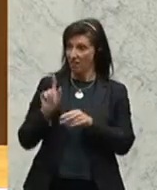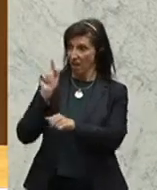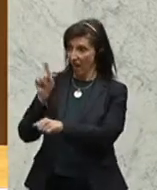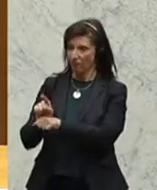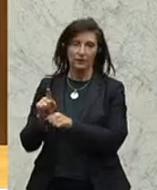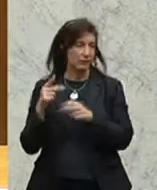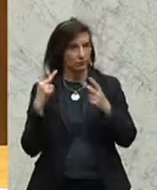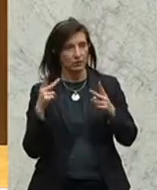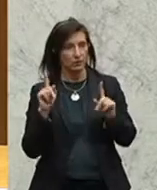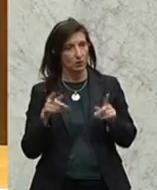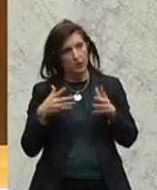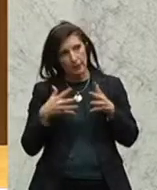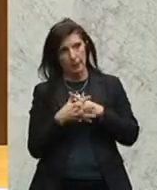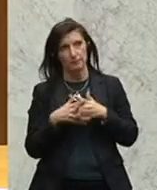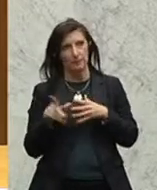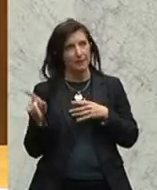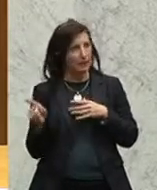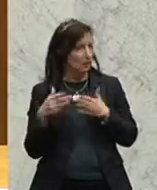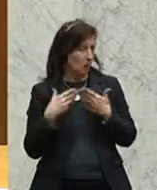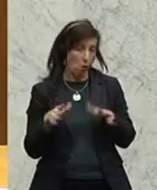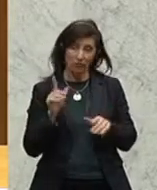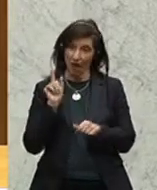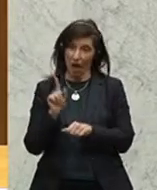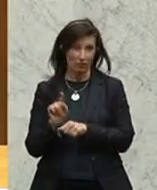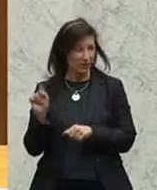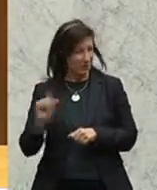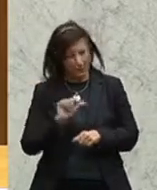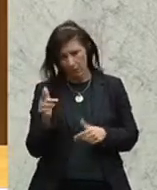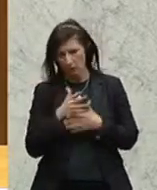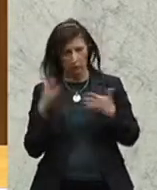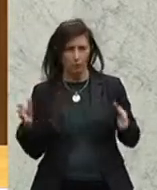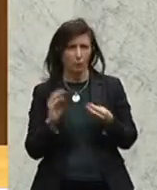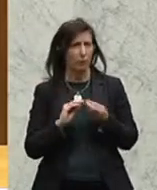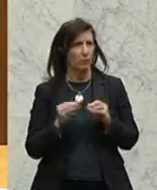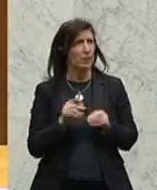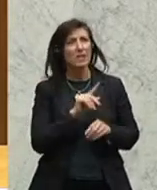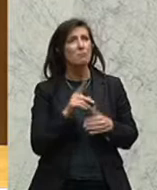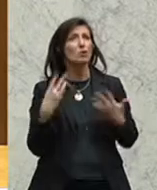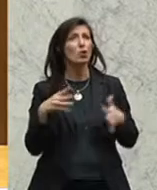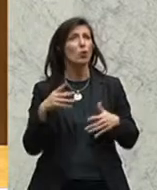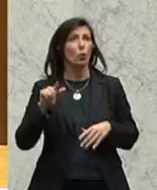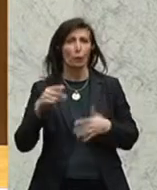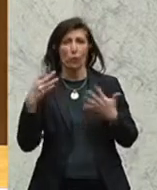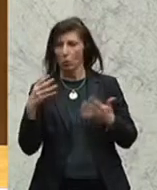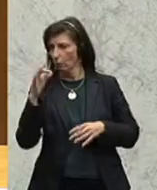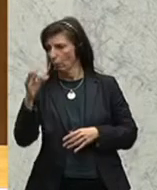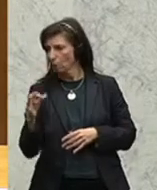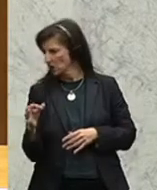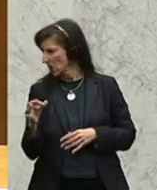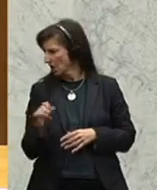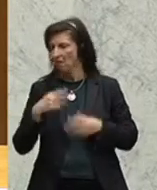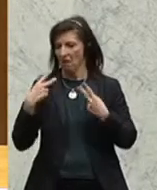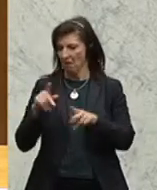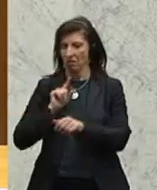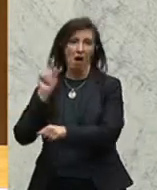Subvergabe zu den größten Schwierigkeiten bei den öffentlichen Aufträgen geführt hat, weil bis zu 99,9% in Sub vergeben